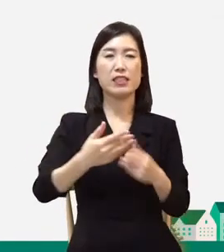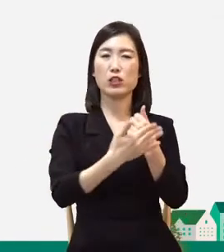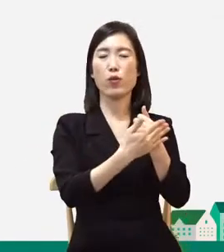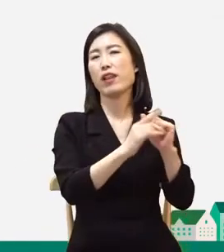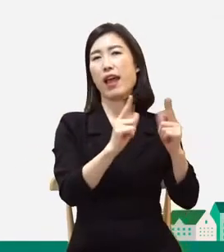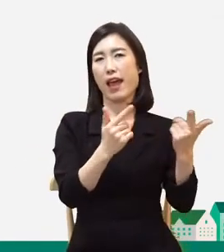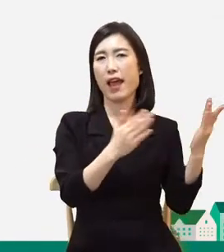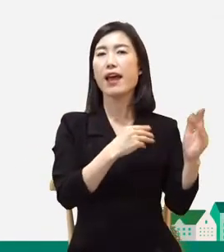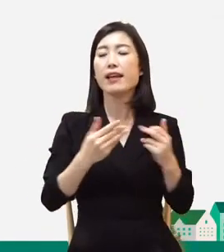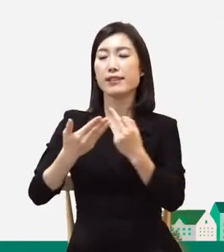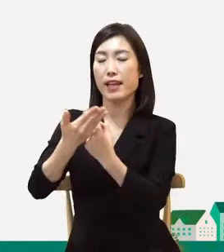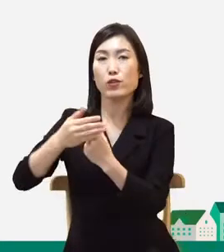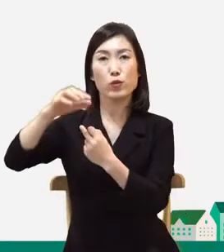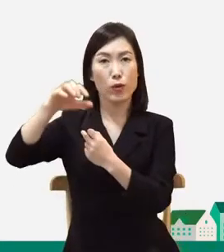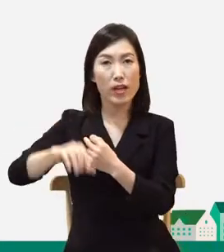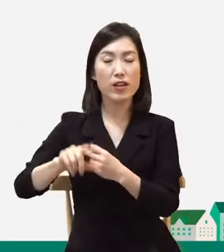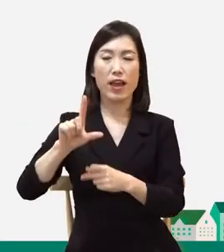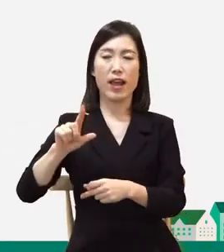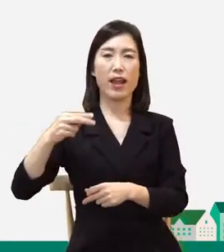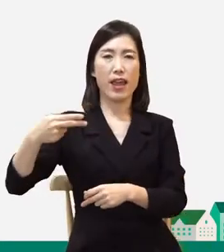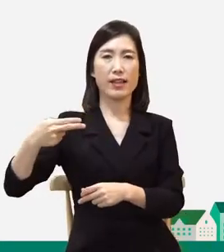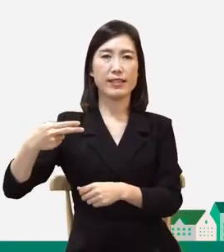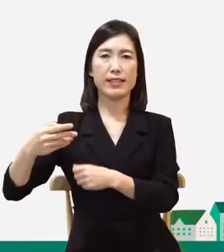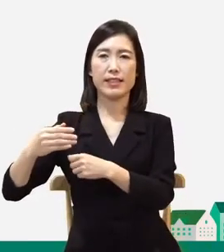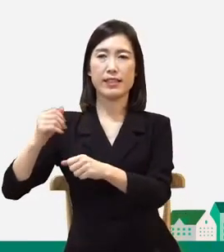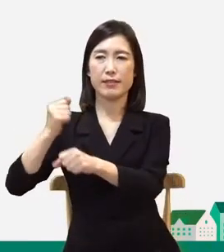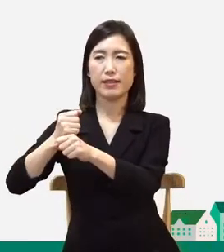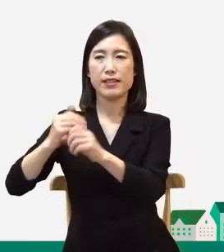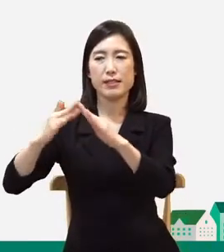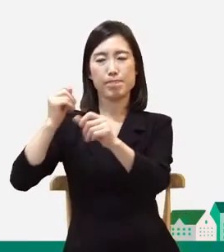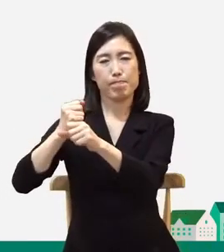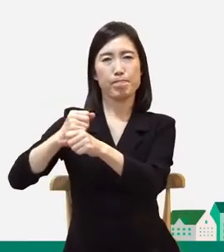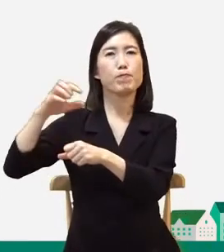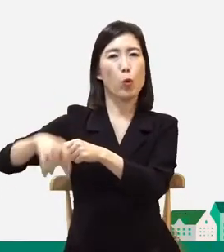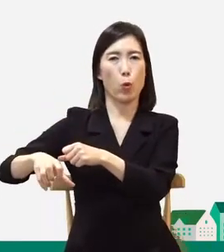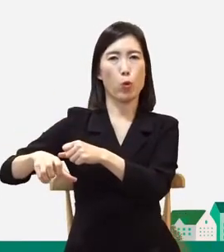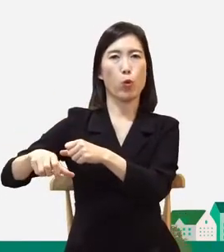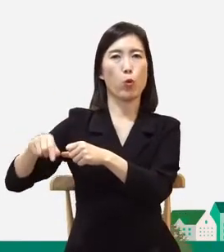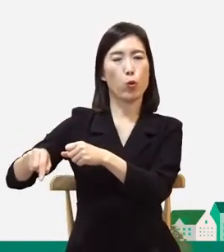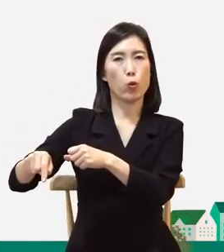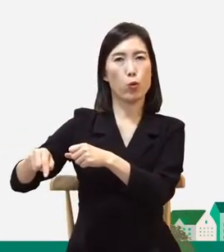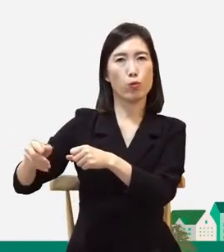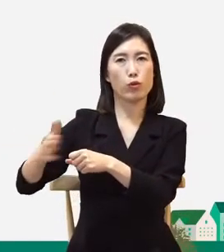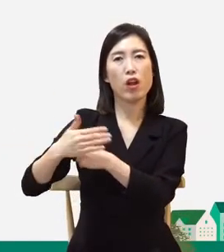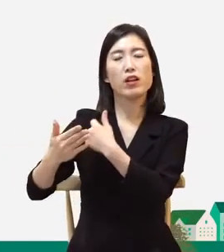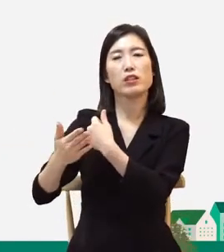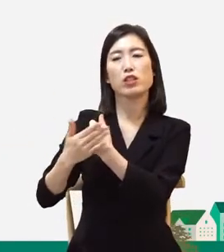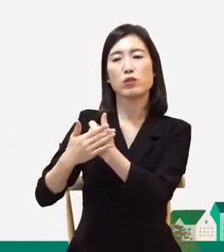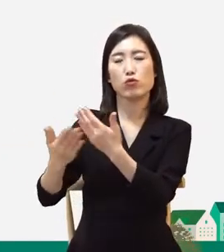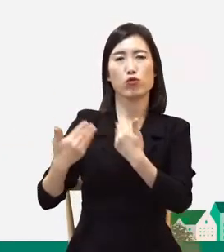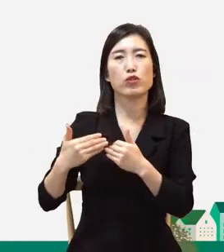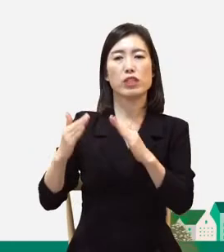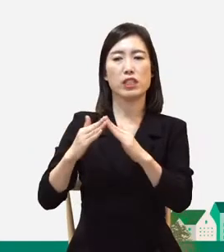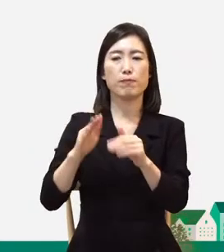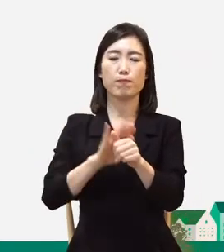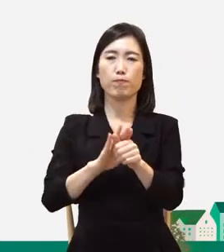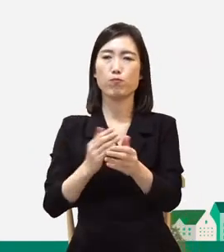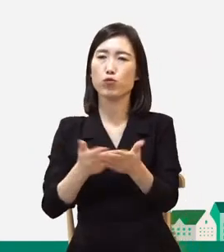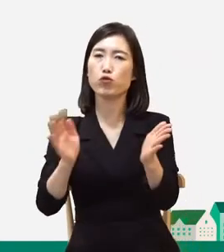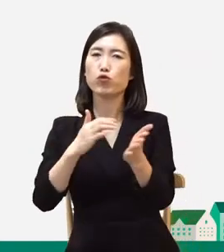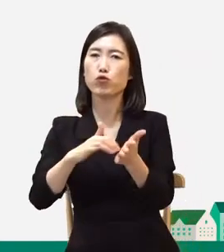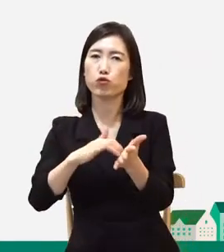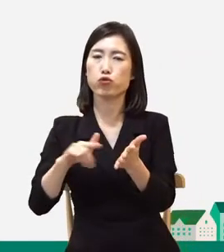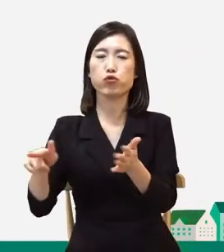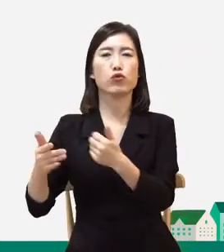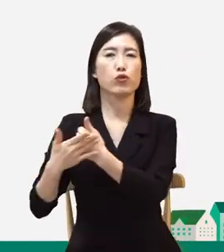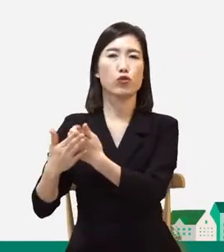제주특별자치도 개발공사 3다수 만드는 곳인데 여기에서 지원주택의 공급 물량을